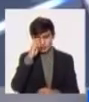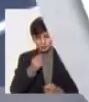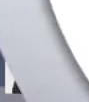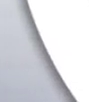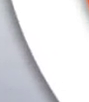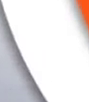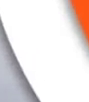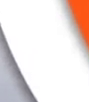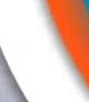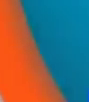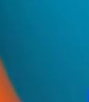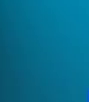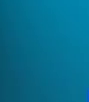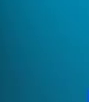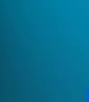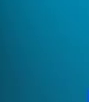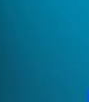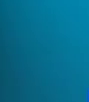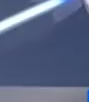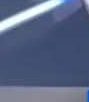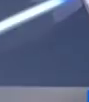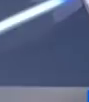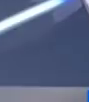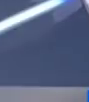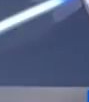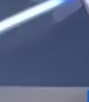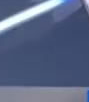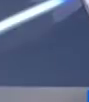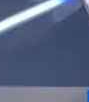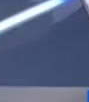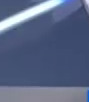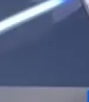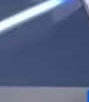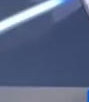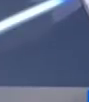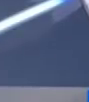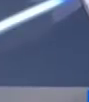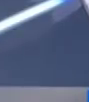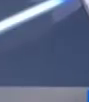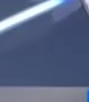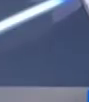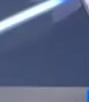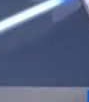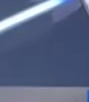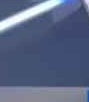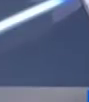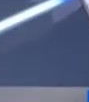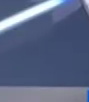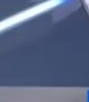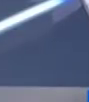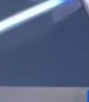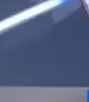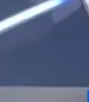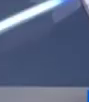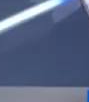помощь. 42,5 тысячи тенге будут выплачивать тем, кто лишился дохода. Но справившимся объяснили, что